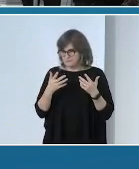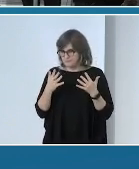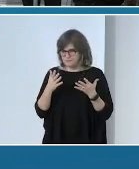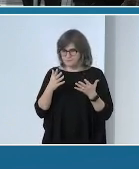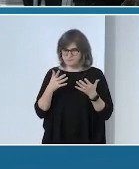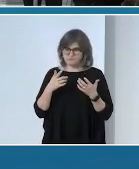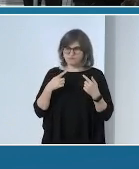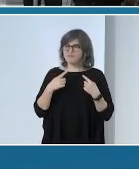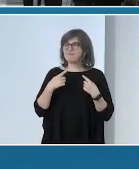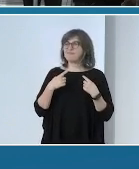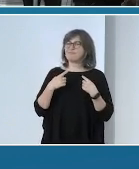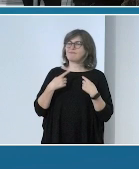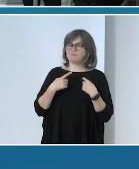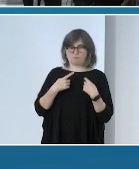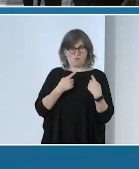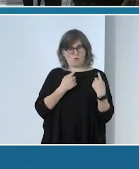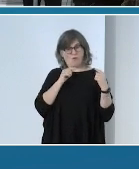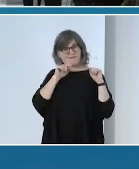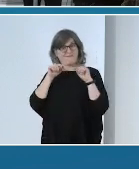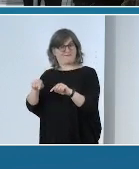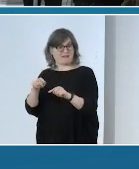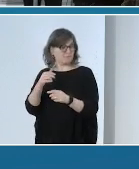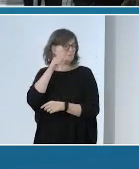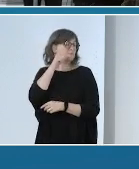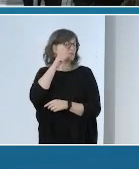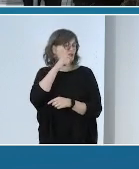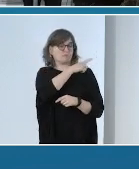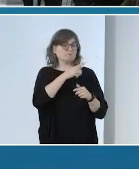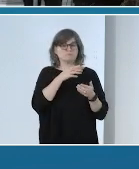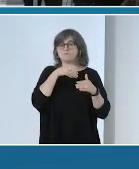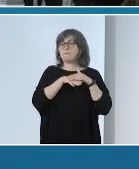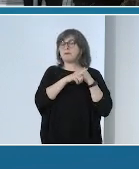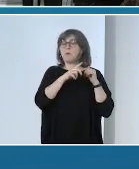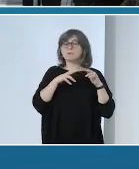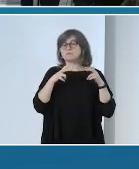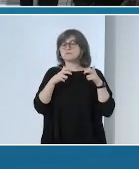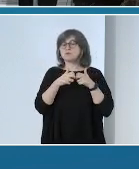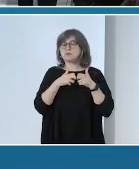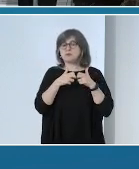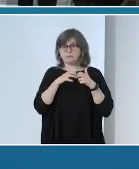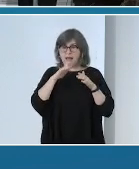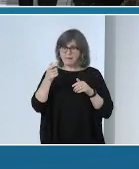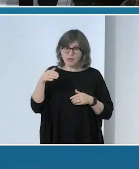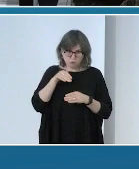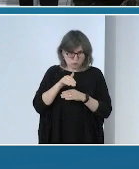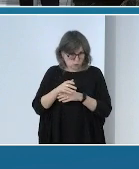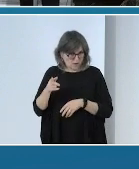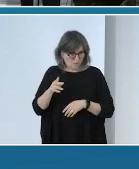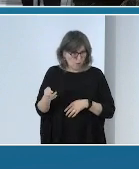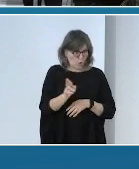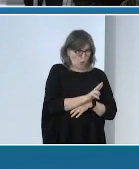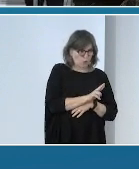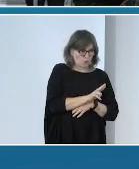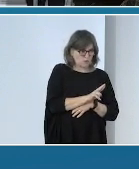on va venir à l'INJS à partir du métro Luxembourg, mais on va retourner au métro Luxembourg ce soir. Et